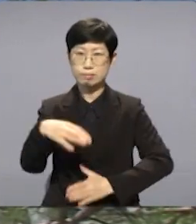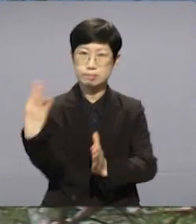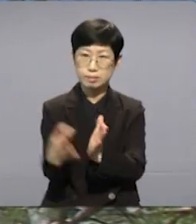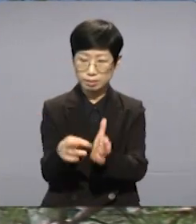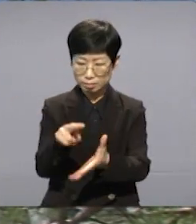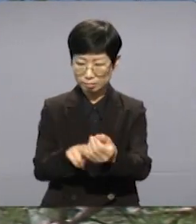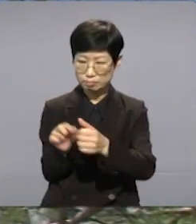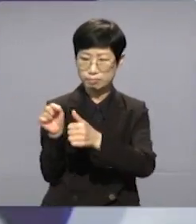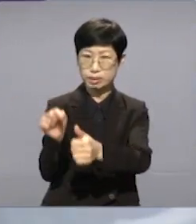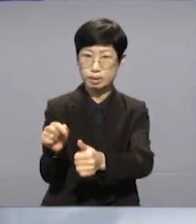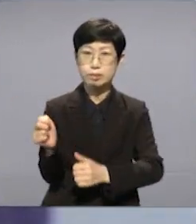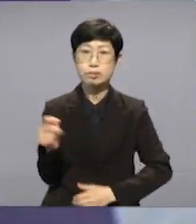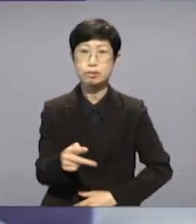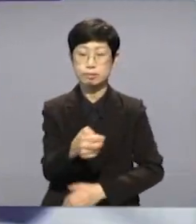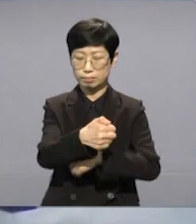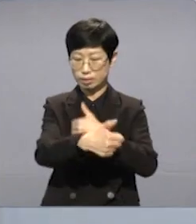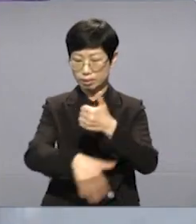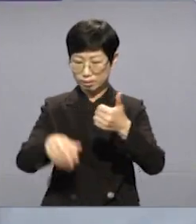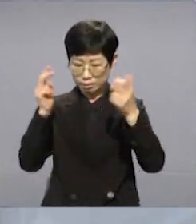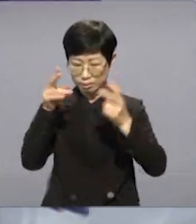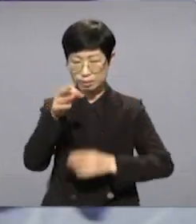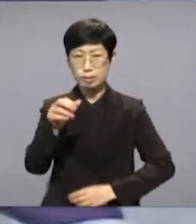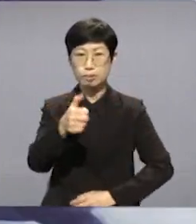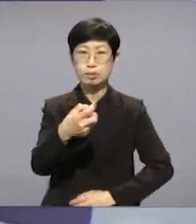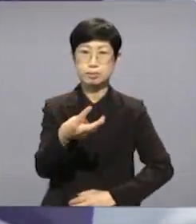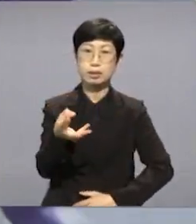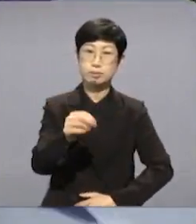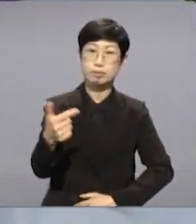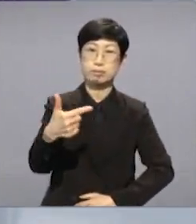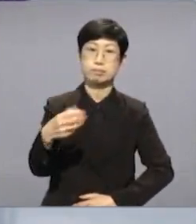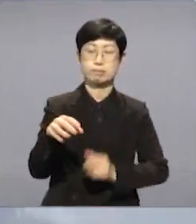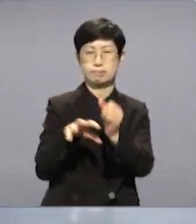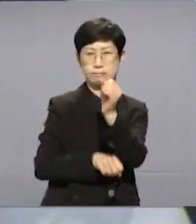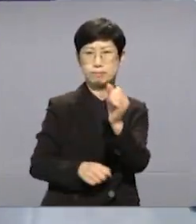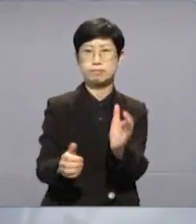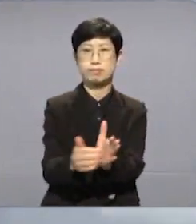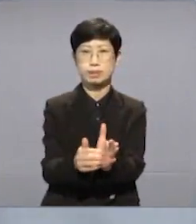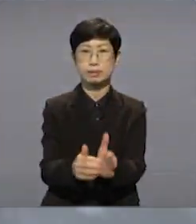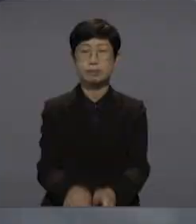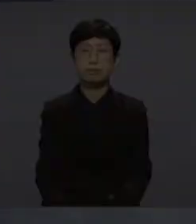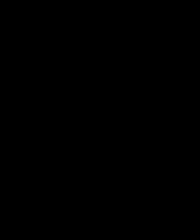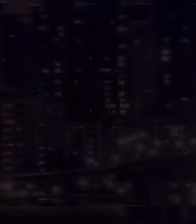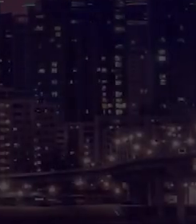저가로 매도하게 하고 계열사 자금 53억 6천만 원을 빼돌린 혐의를 받습니다.